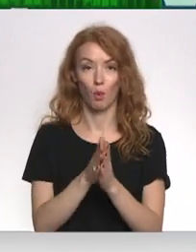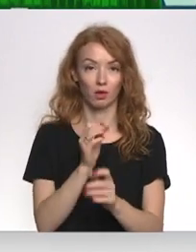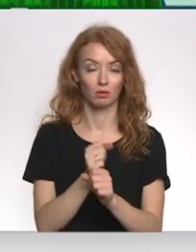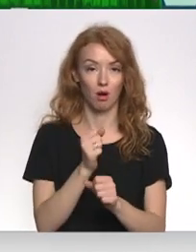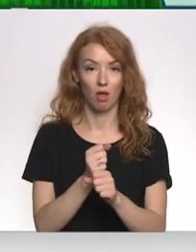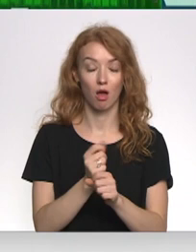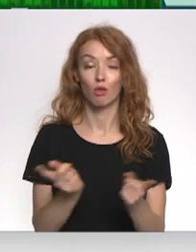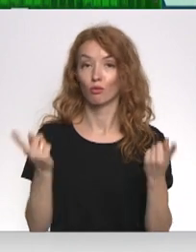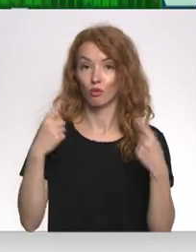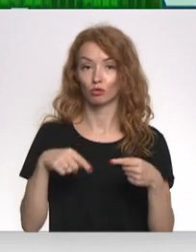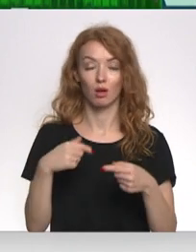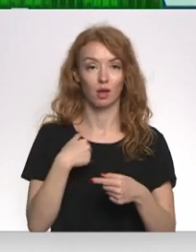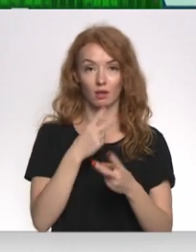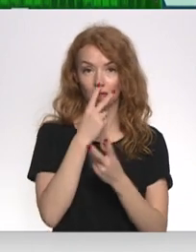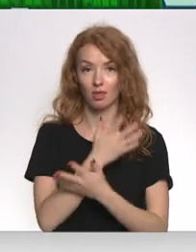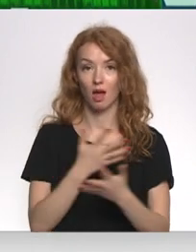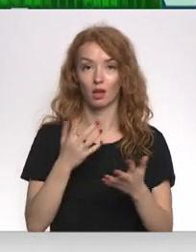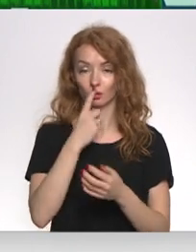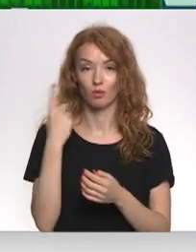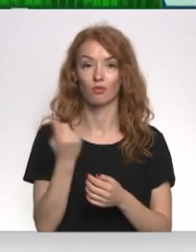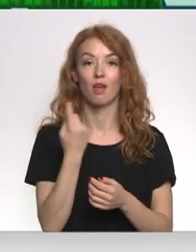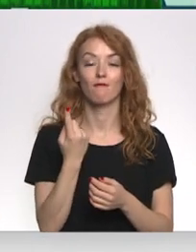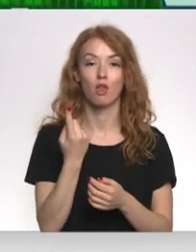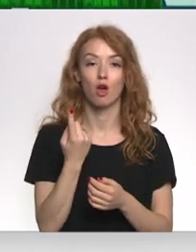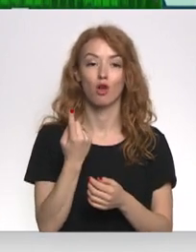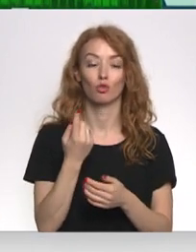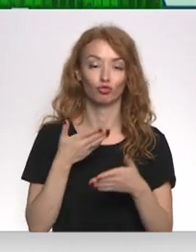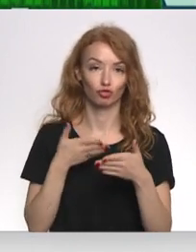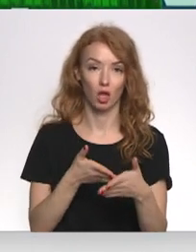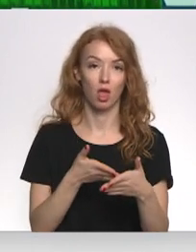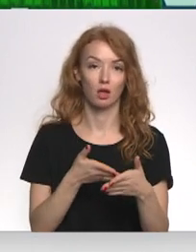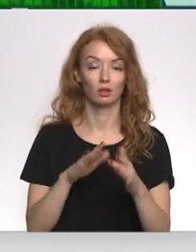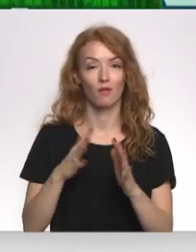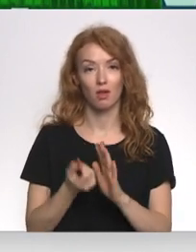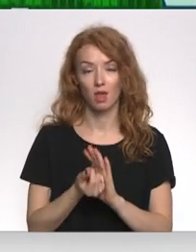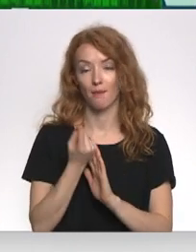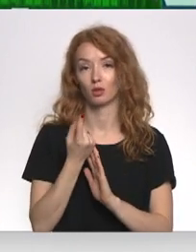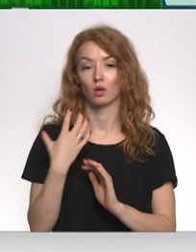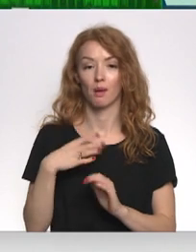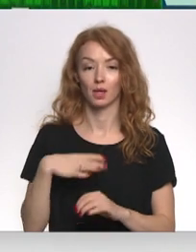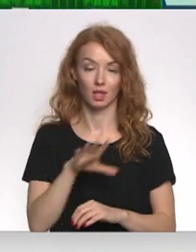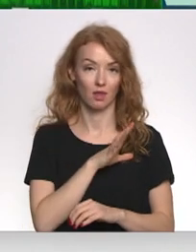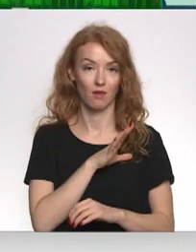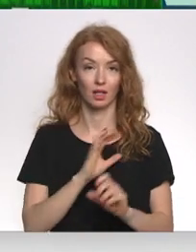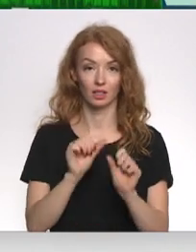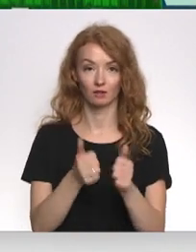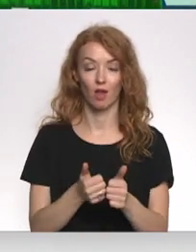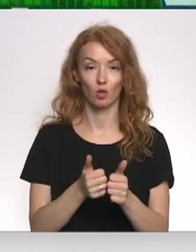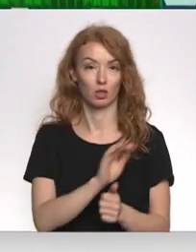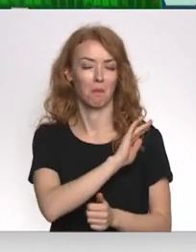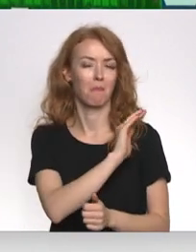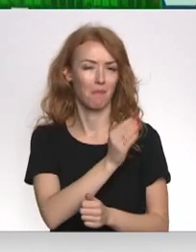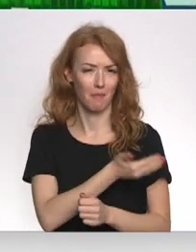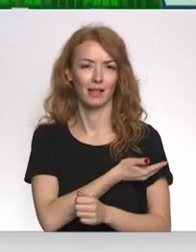ka šobrīd es neredzu nevienu nepārvaramu šķērsli vai iemesli, kāpēc nevarētu izveidot